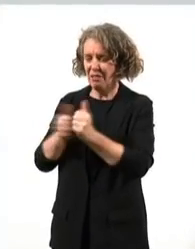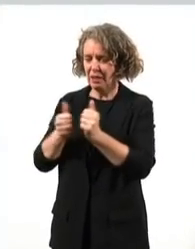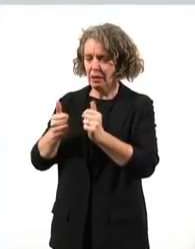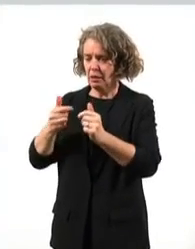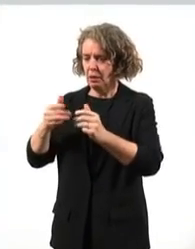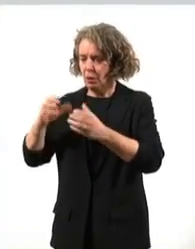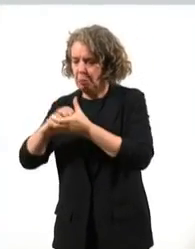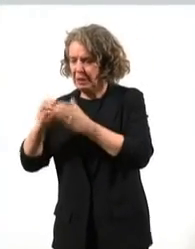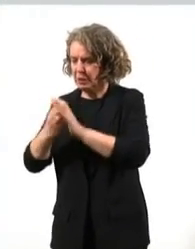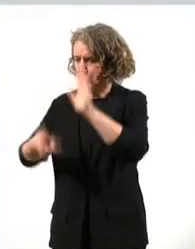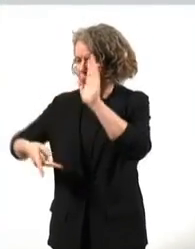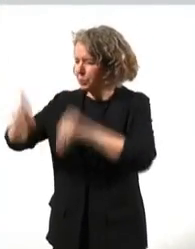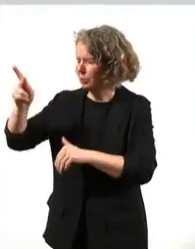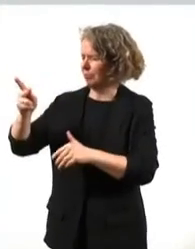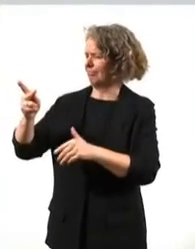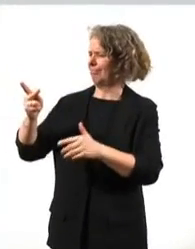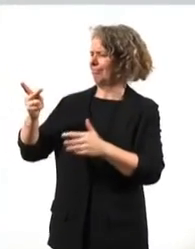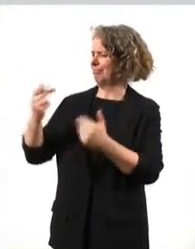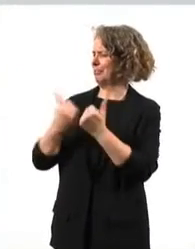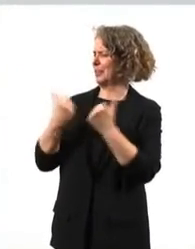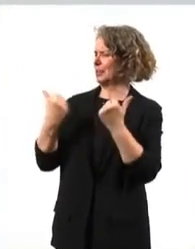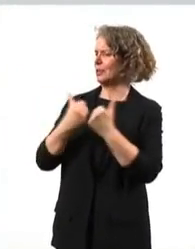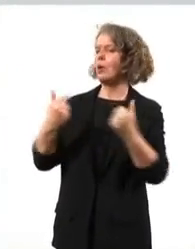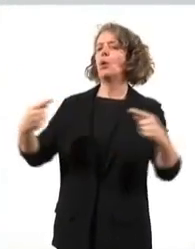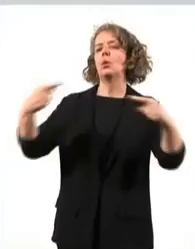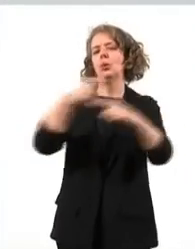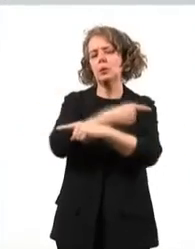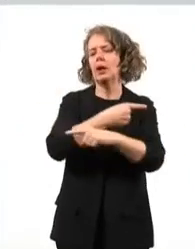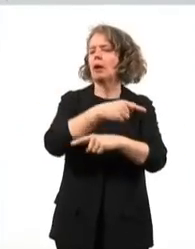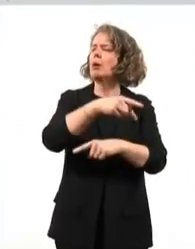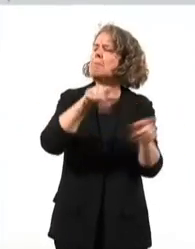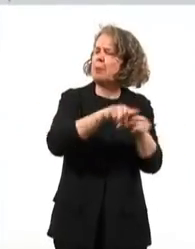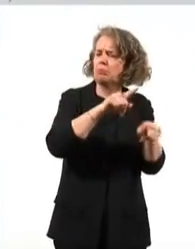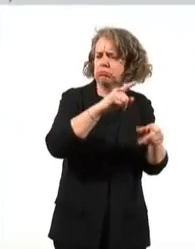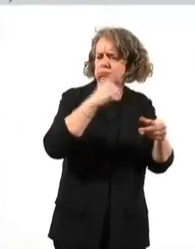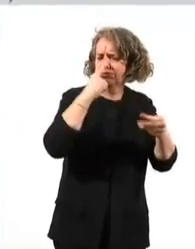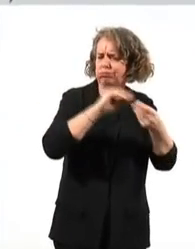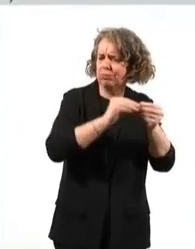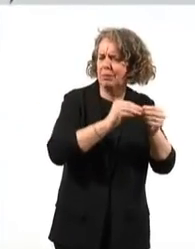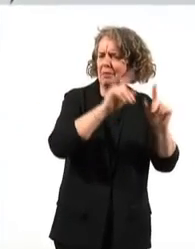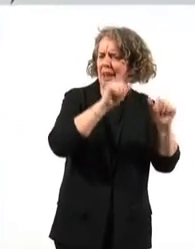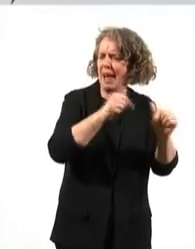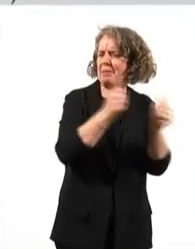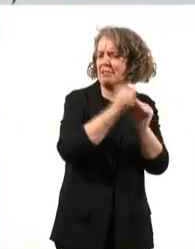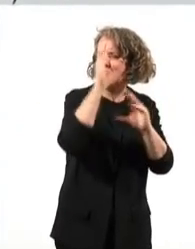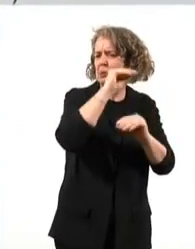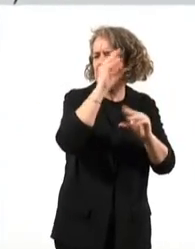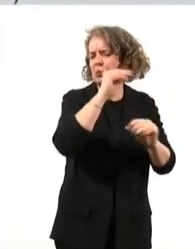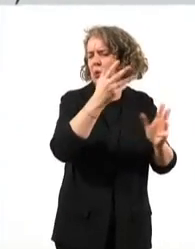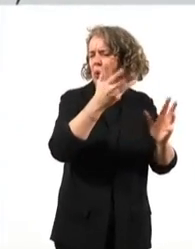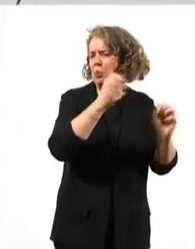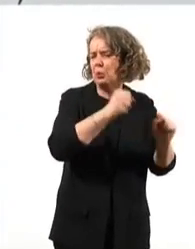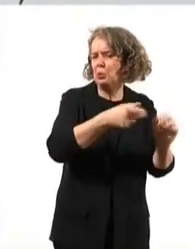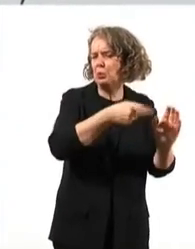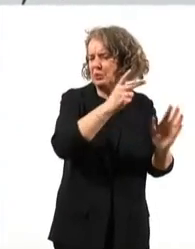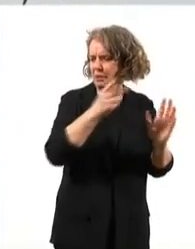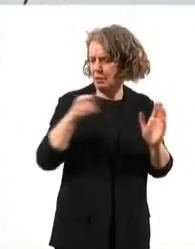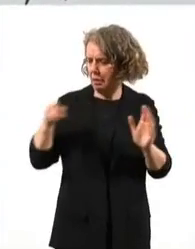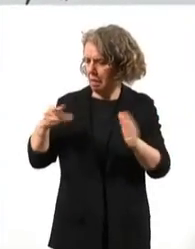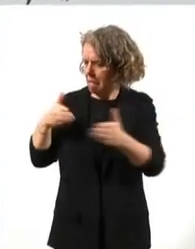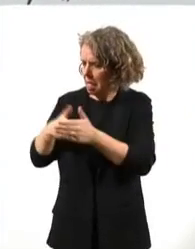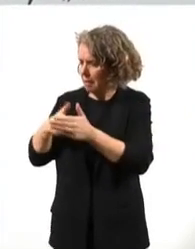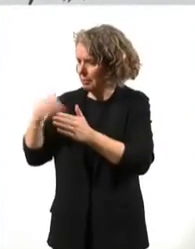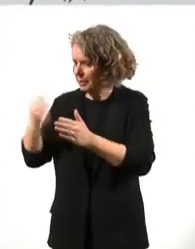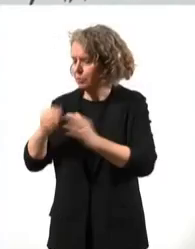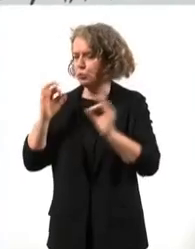facilité que ceux qui ont certainement des difficultés, mais qui sont étudiants. Et quand on a réfléchi au